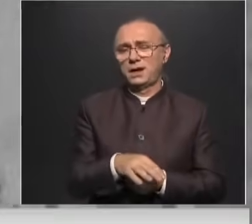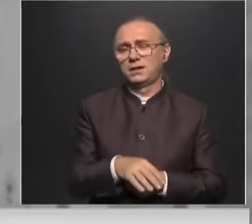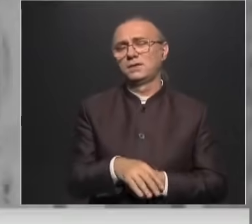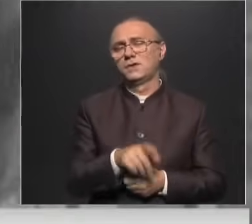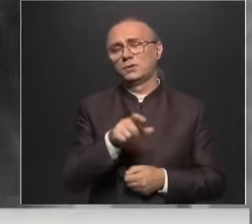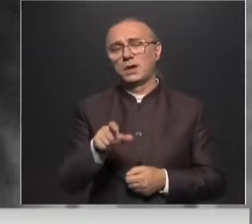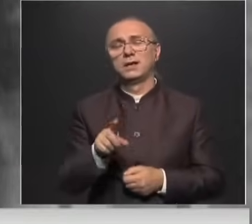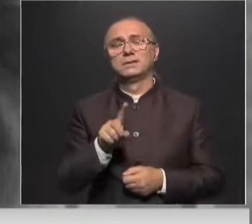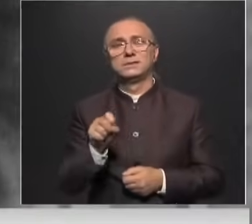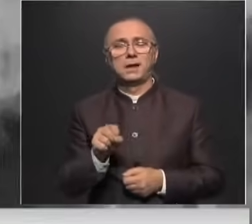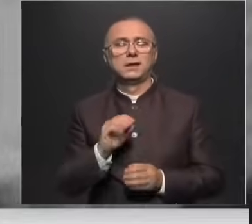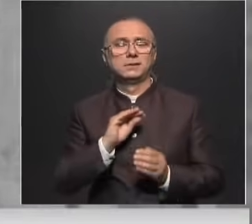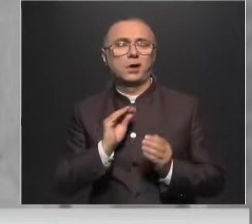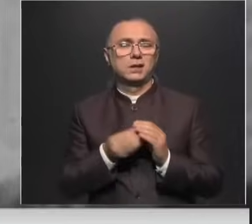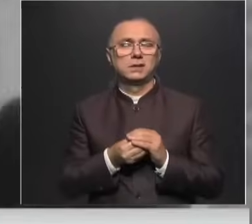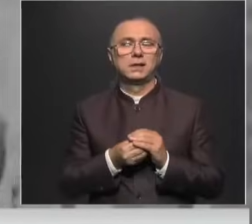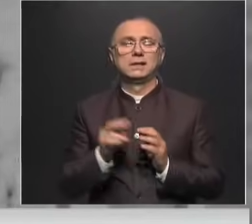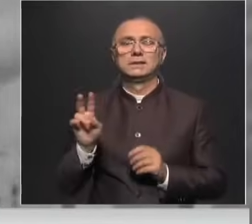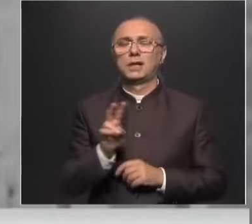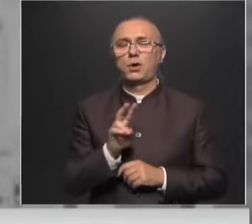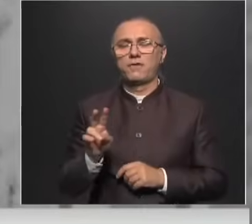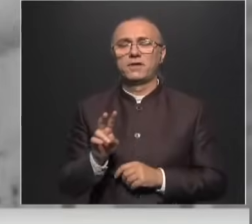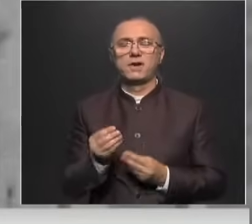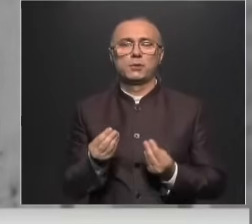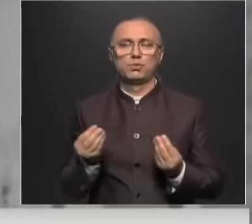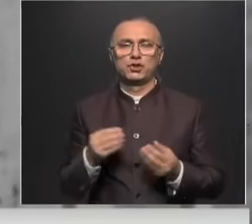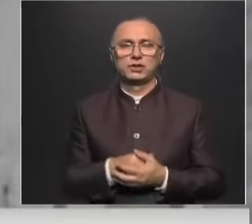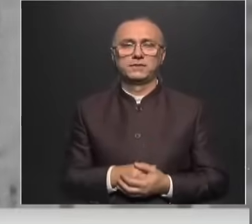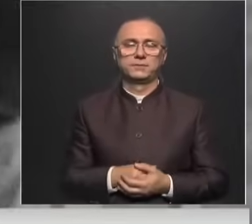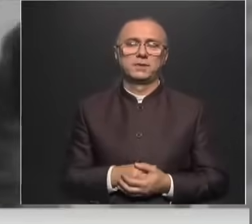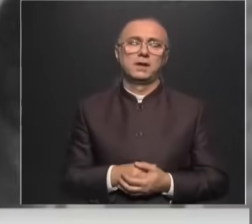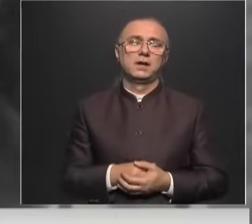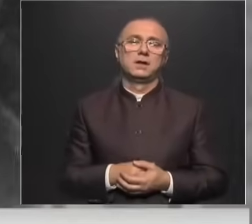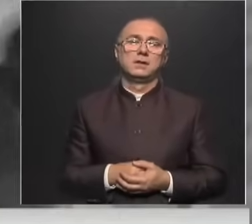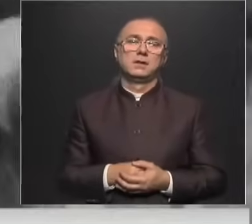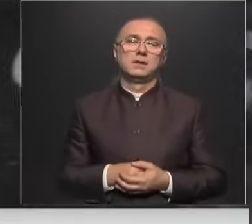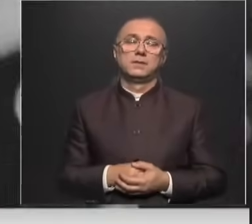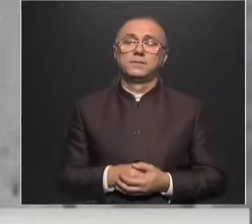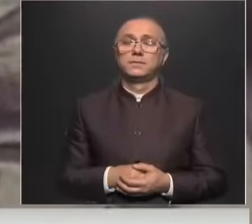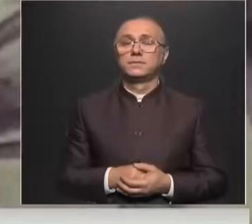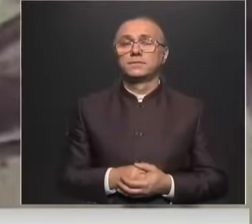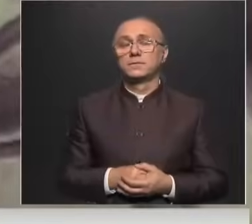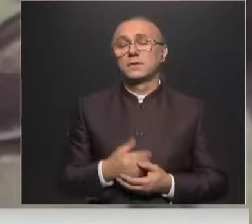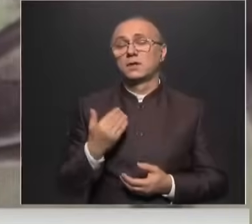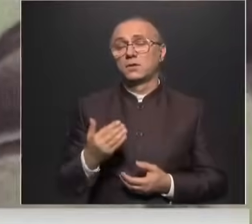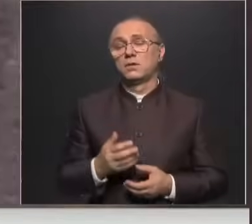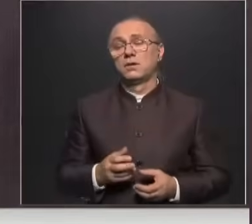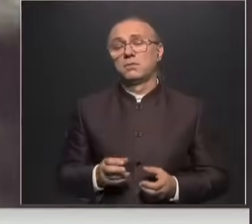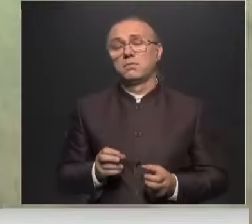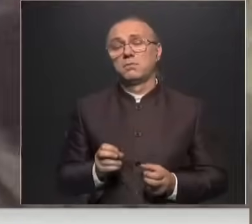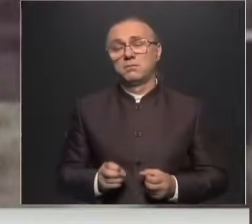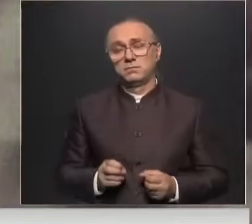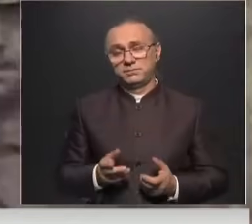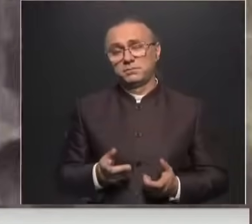церковного имущества. Однако на самом деле бандитов чаще всего не интересовала храмовая утварь. Они искали деньги